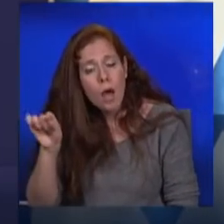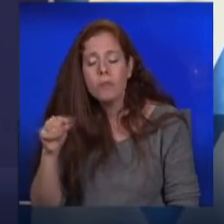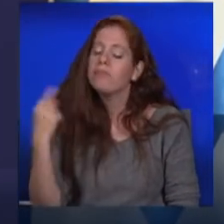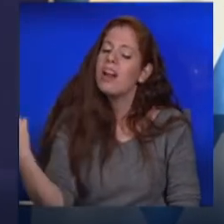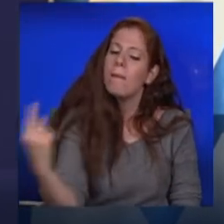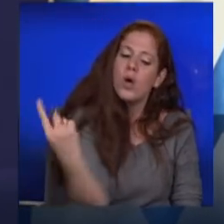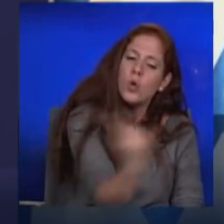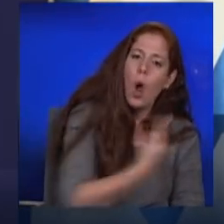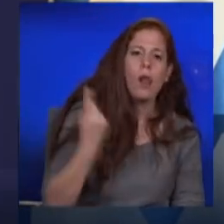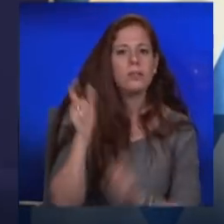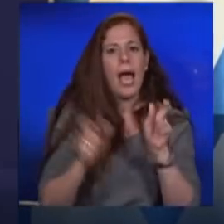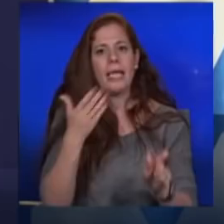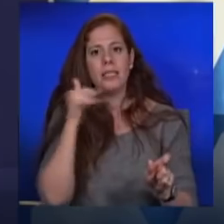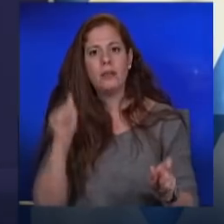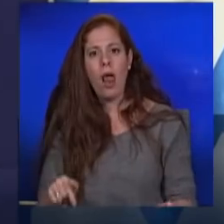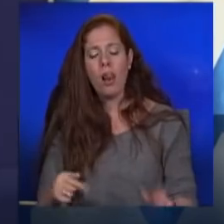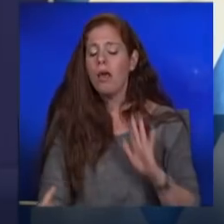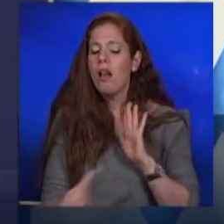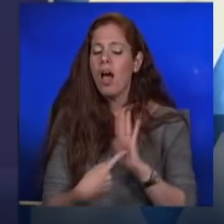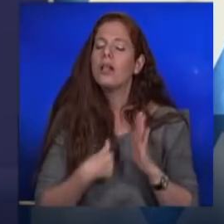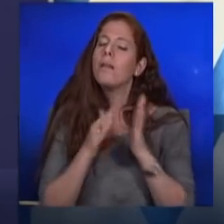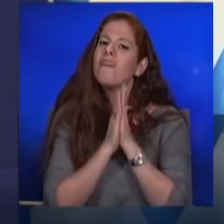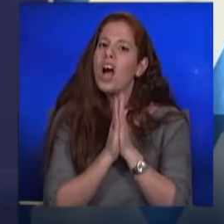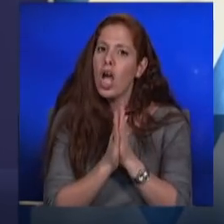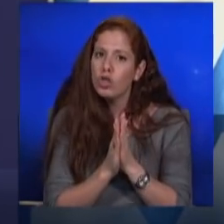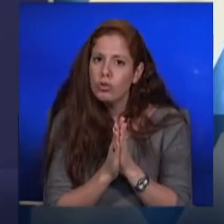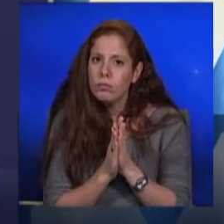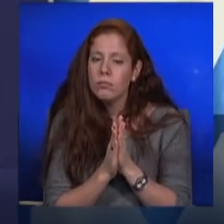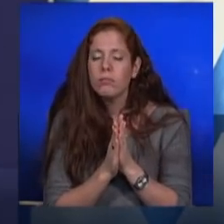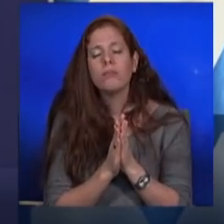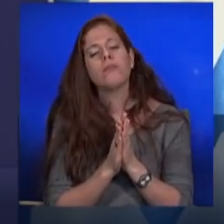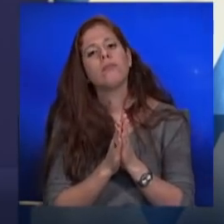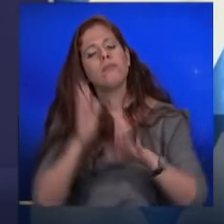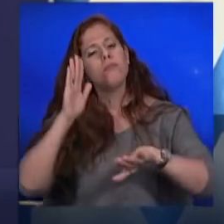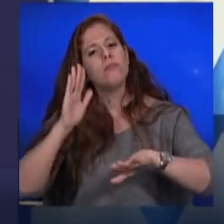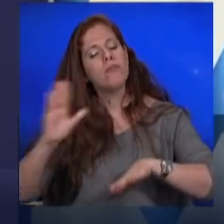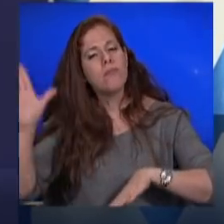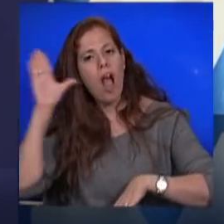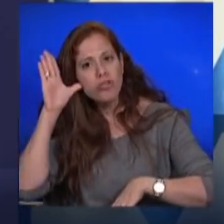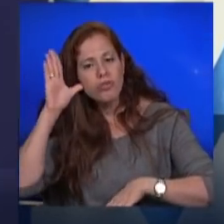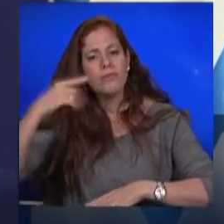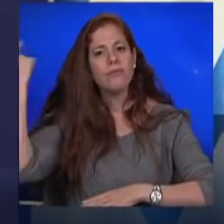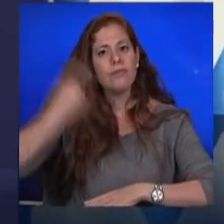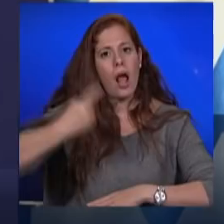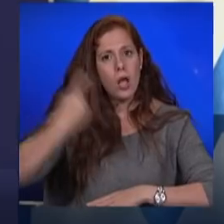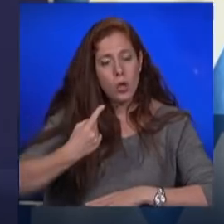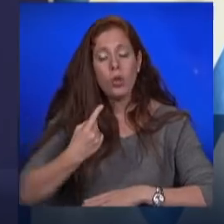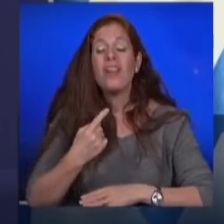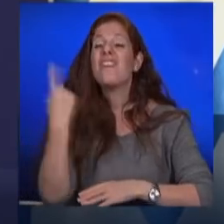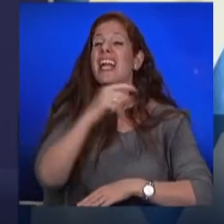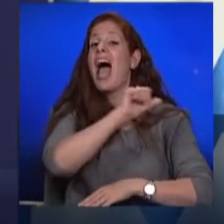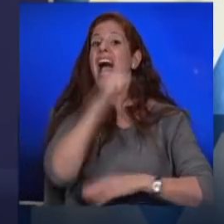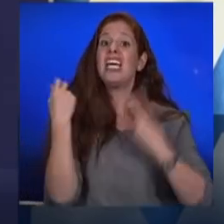ישראל. לכן אני מבקש מכם למלא אחר ההנחיה החשובה ביותר לקראת חג הפסח.